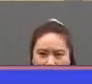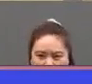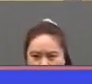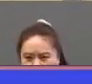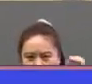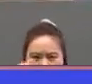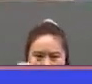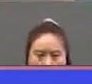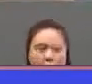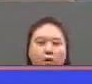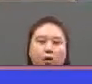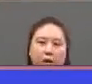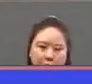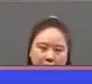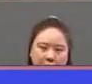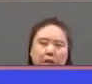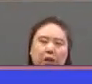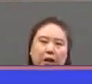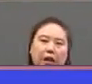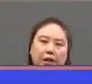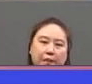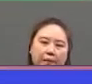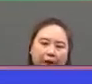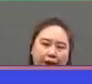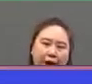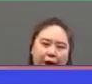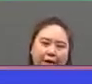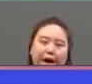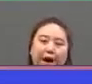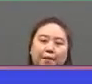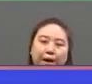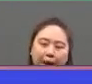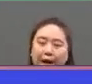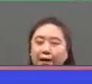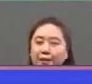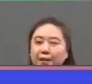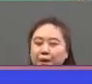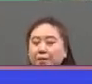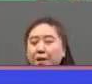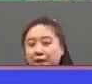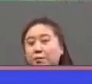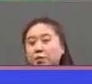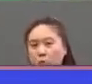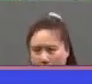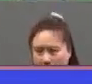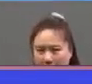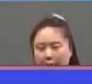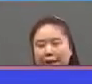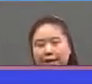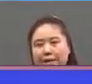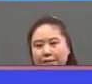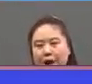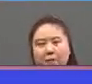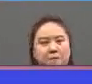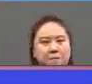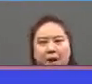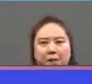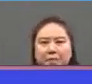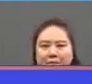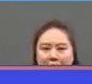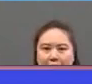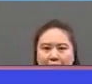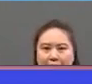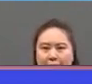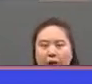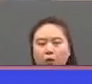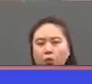อร์หนึ่งนะครับเพราะว่าบนบัตรเลือกตั้งแบบแบ่งเขตไม่มีชื่อของผู้สมัครไม่มีโลโก้พรรคหรือชื่อพรรคของที่ตัวเองชอบนะ